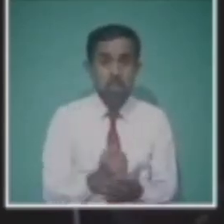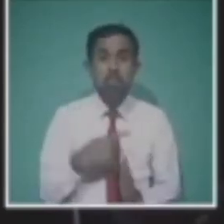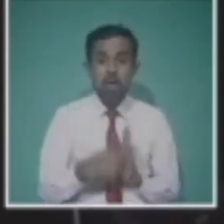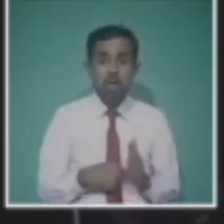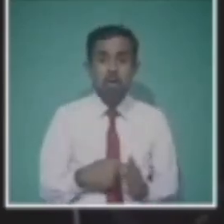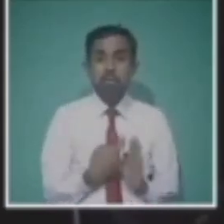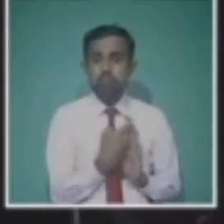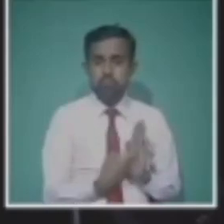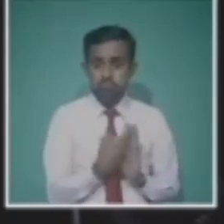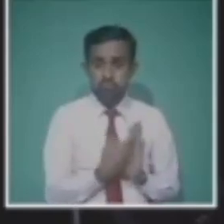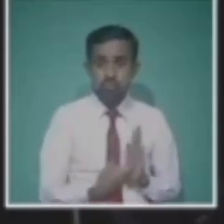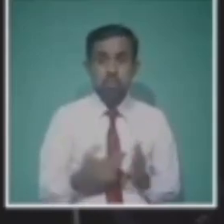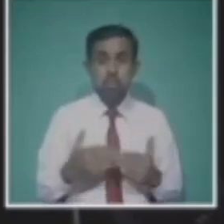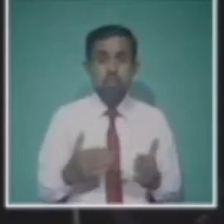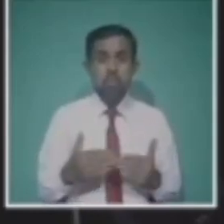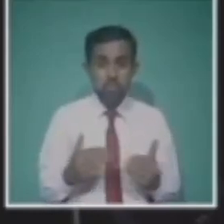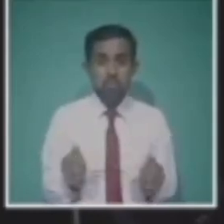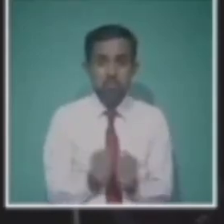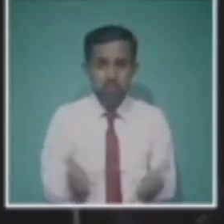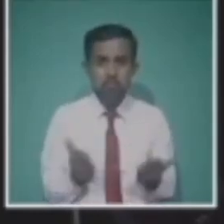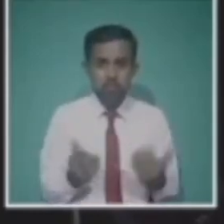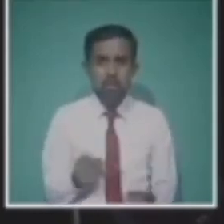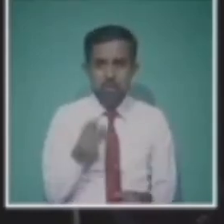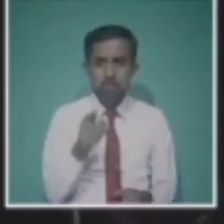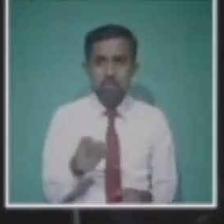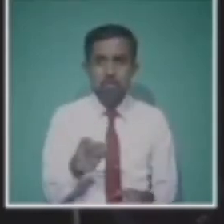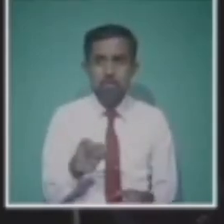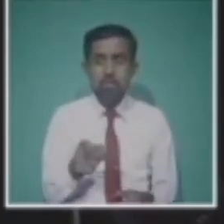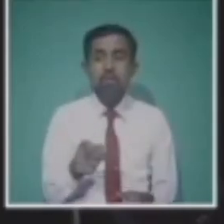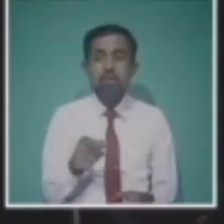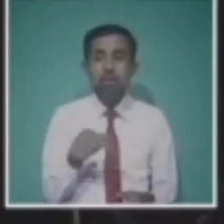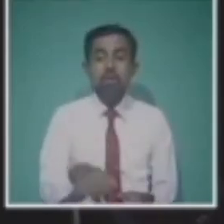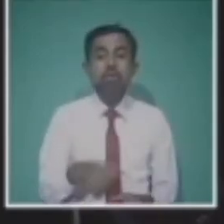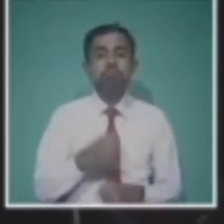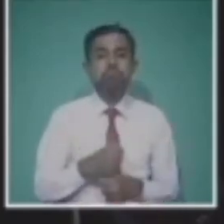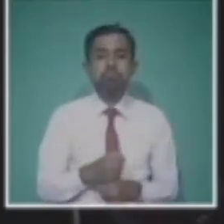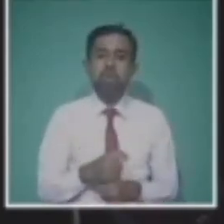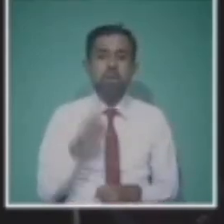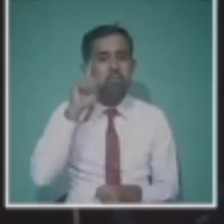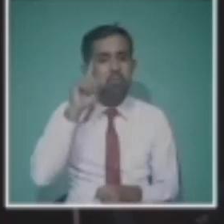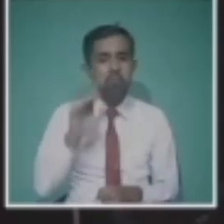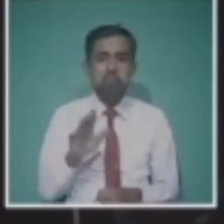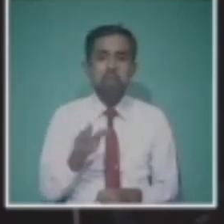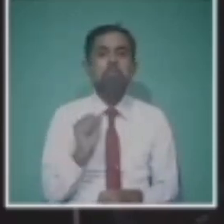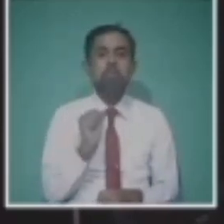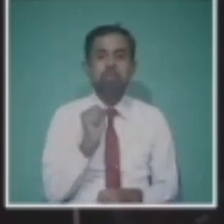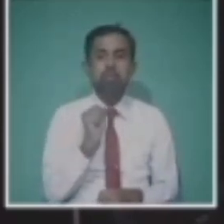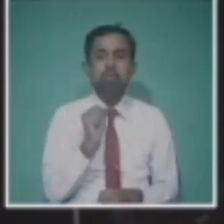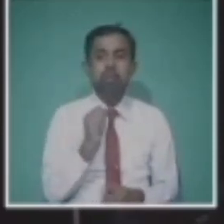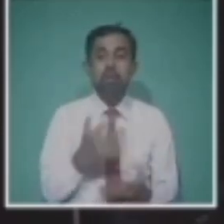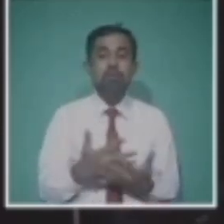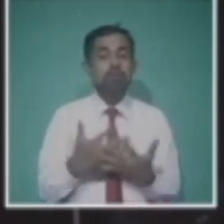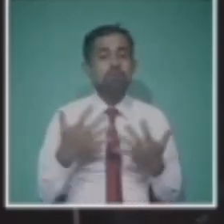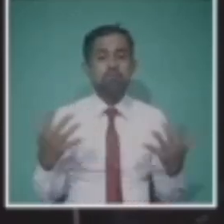රටේ කොන්දේසි තවත් ක්‍රියාත්මක කරන්න නම් එහෙනම් ආණ්ඩුවට බලාපොරොත්තු වෙන්න වෙන්නේ